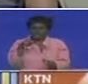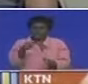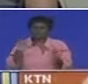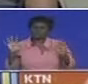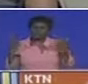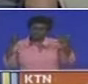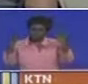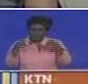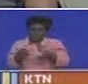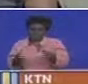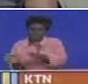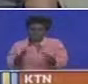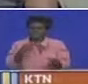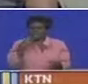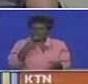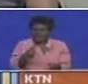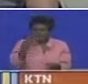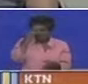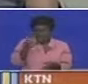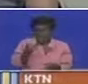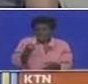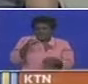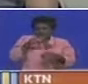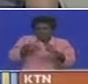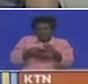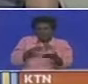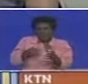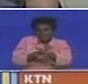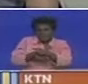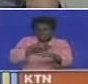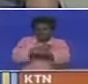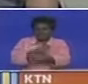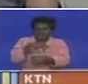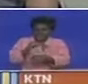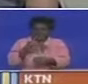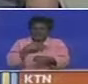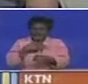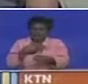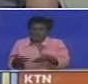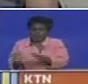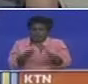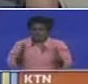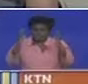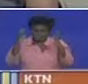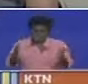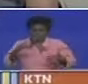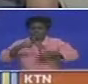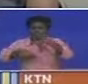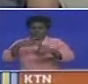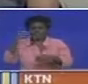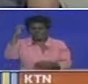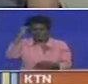mfumo huo na kusema wanafunzi kutoka shule za msingi za umma sasa wana fursa kubwa zaidi ya kujiendeleza